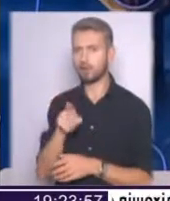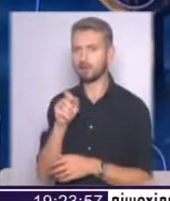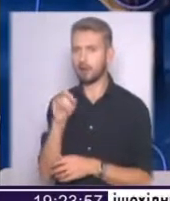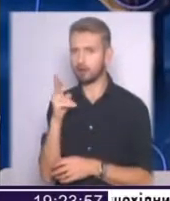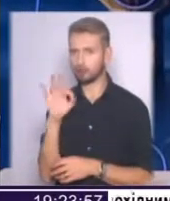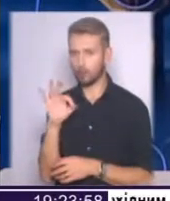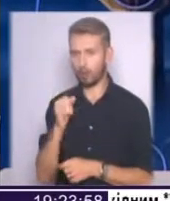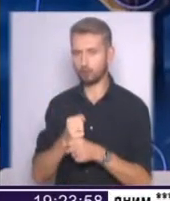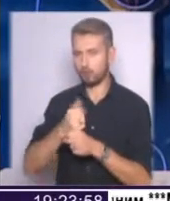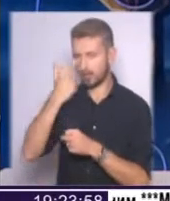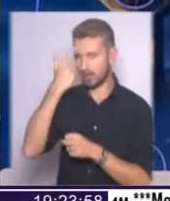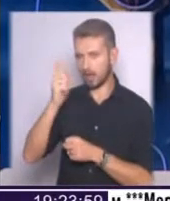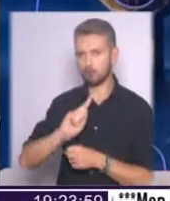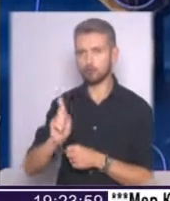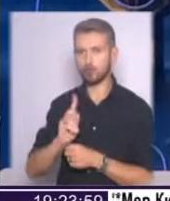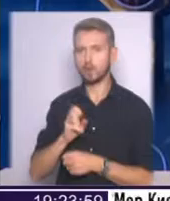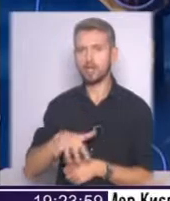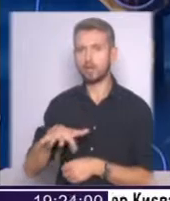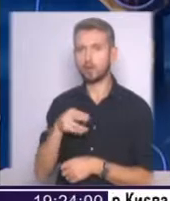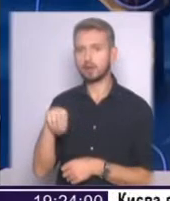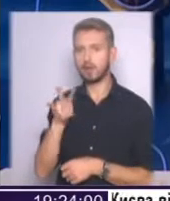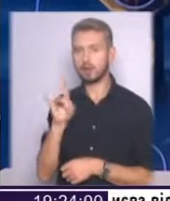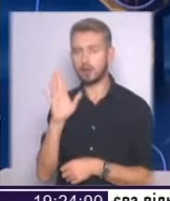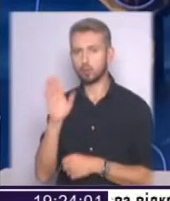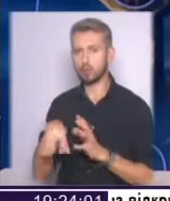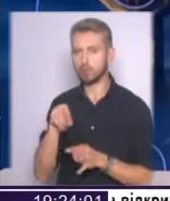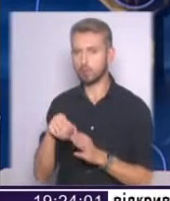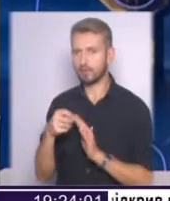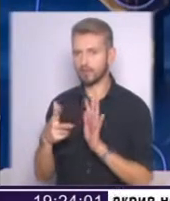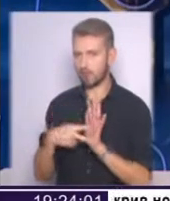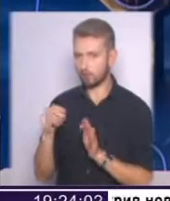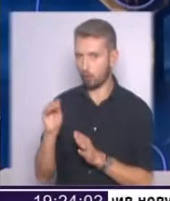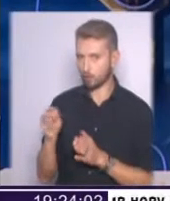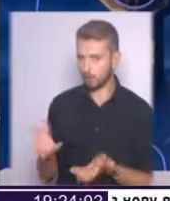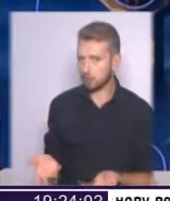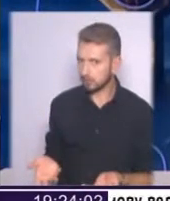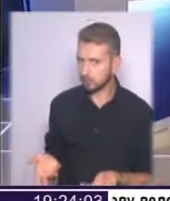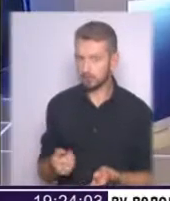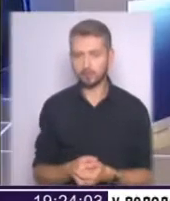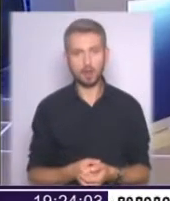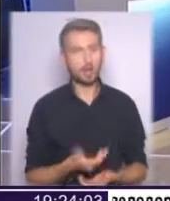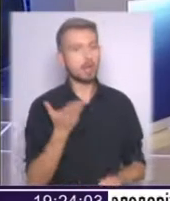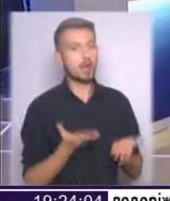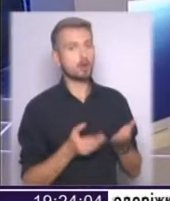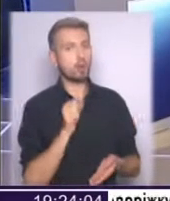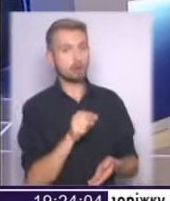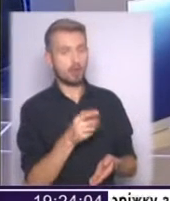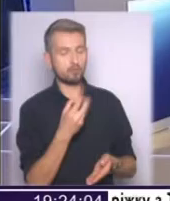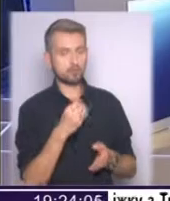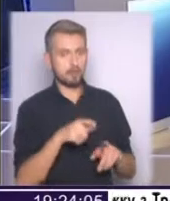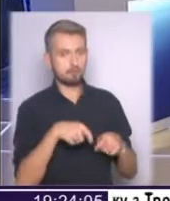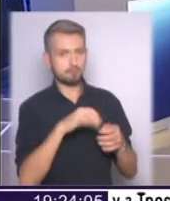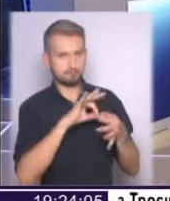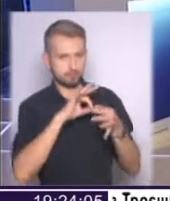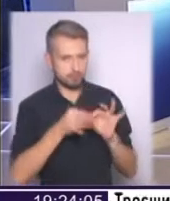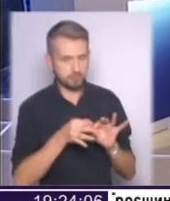зробив заяву, що на території ДНР відбудуться вибори 18 жовтня. Ну, якщо там ще передати дослівно, що